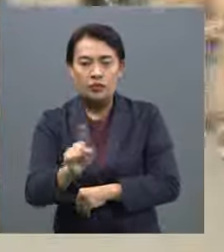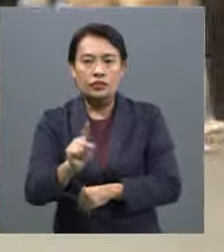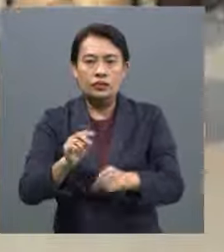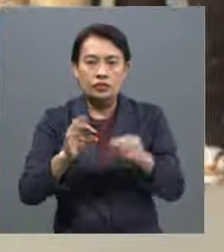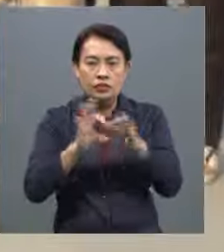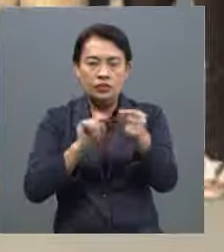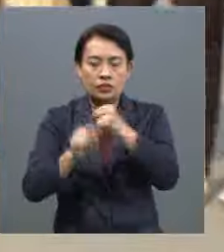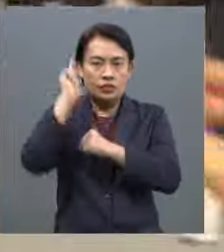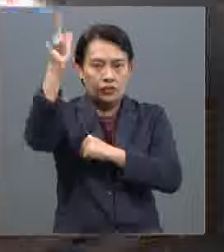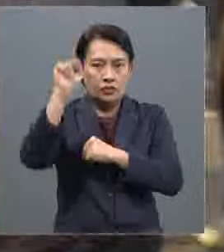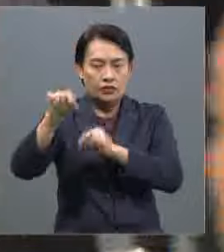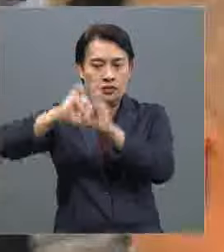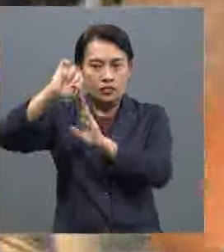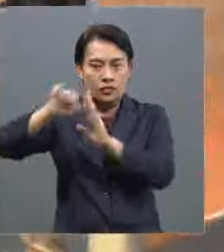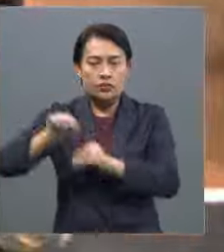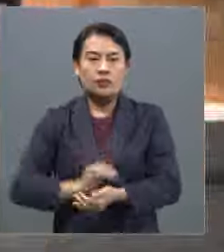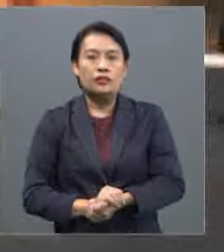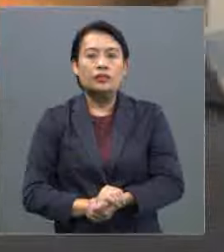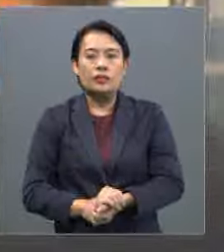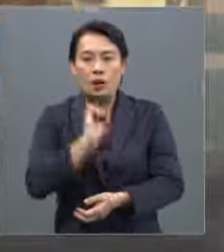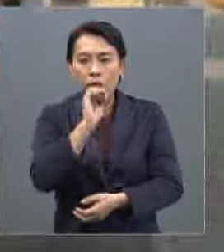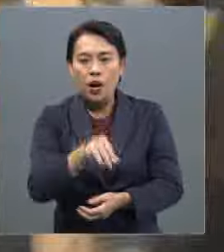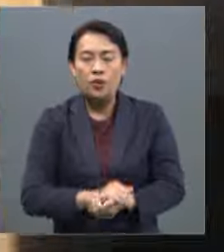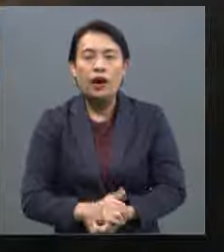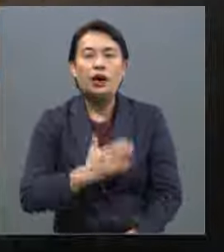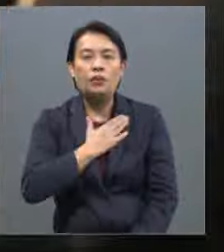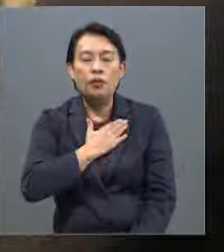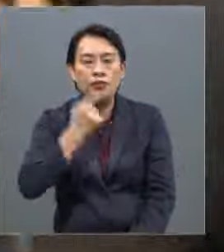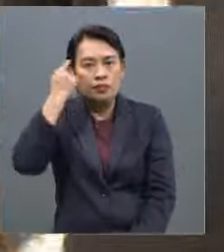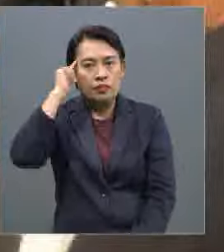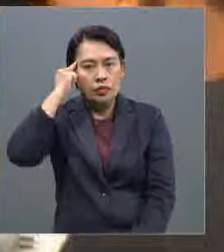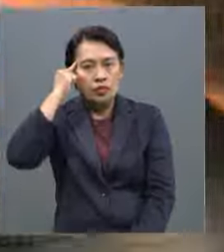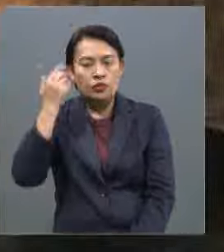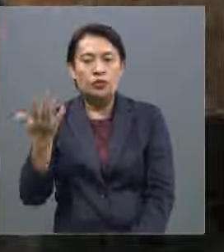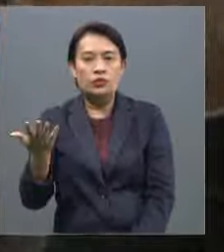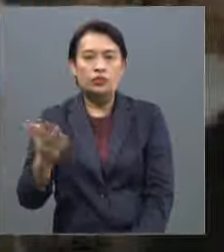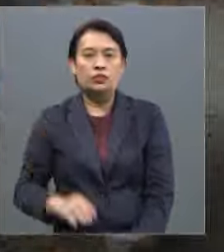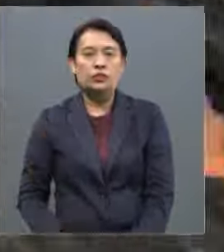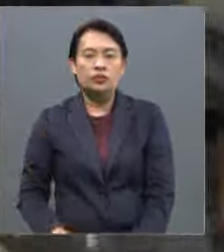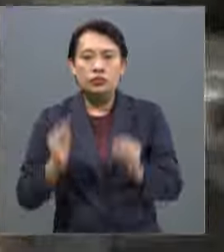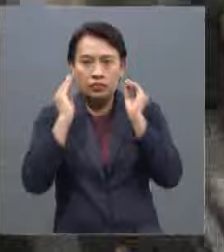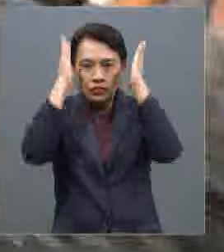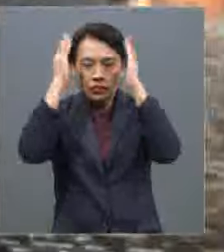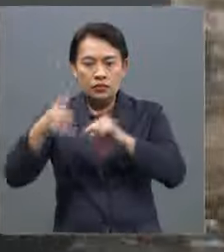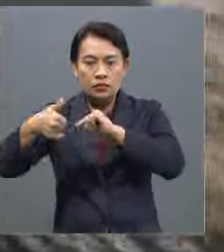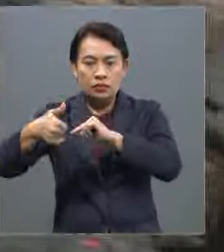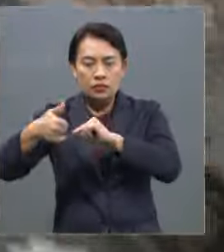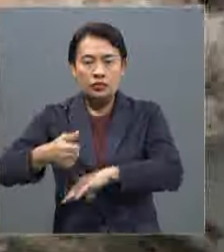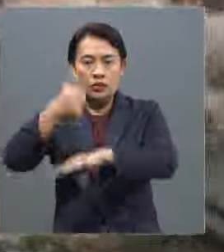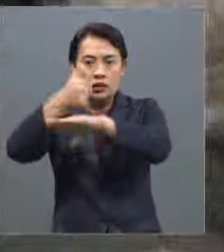เชียงใหม่นั้นนายวิสุทธิก็บอกนะครับว่าไม่ทราบและไม่รู้เรื่องเพราะร้อยเอกธรรมนัสเนี่ยเป็น